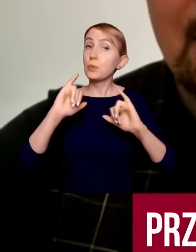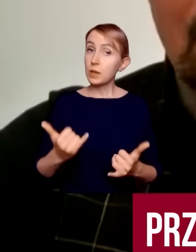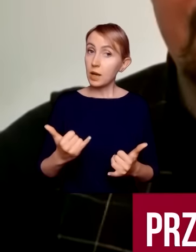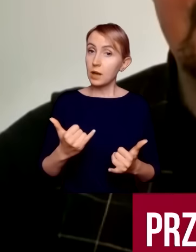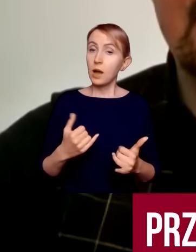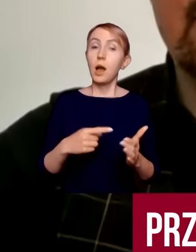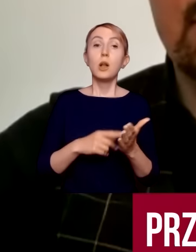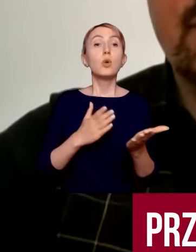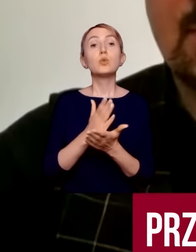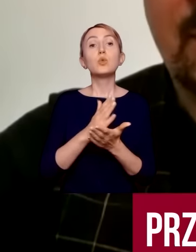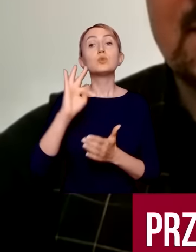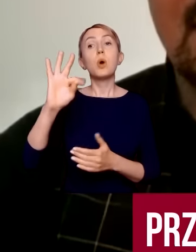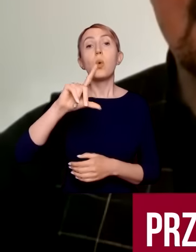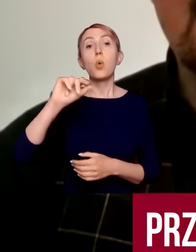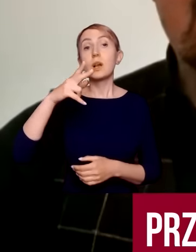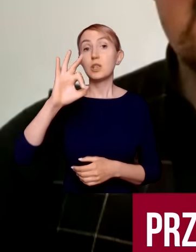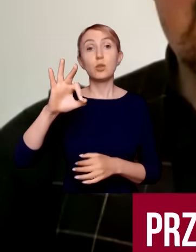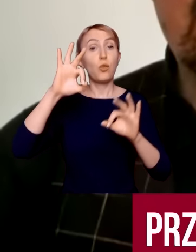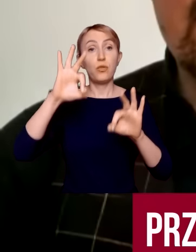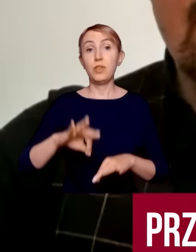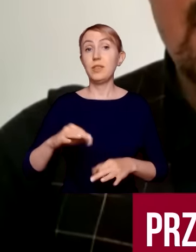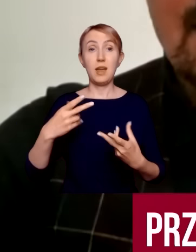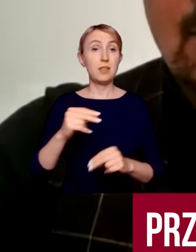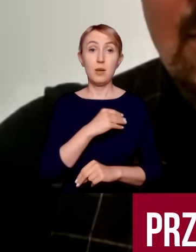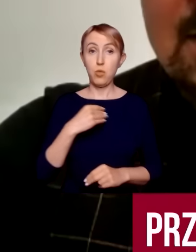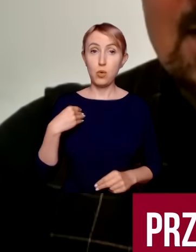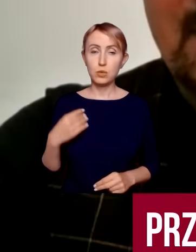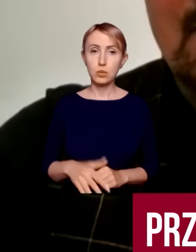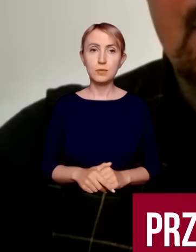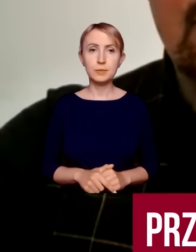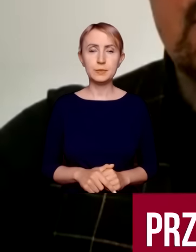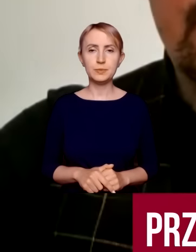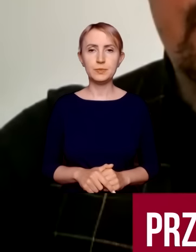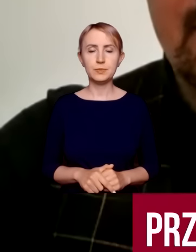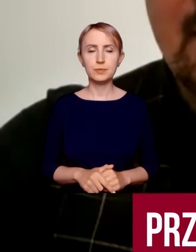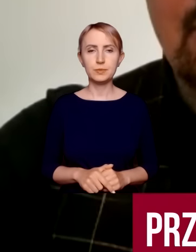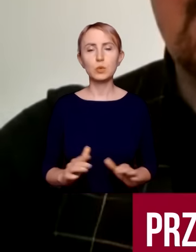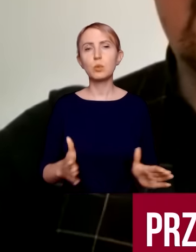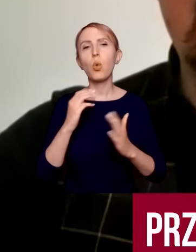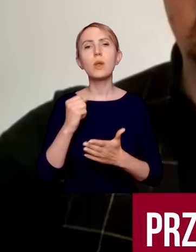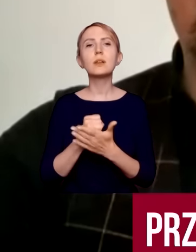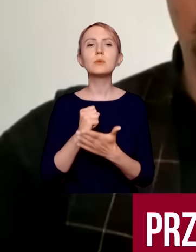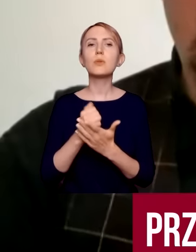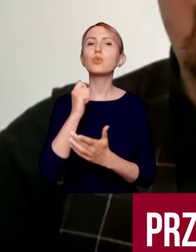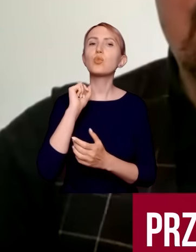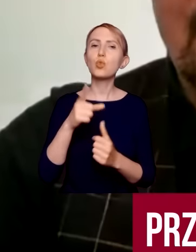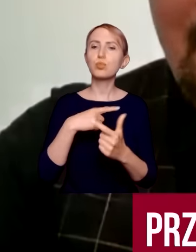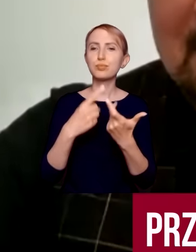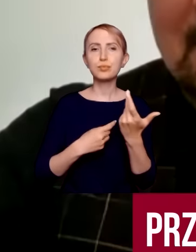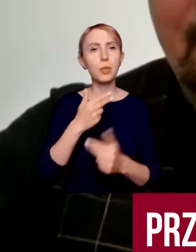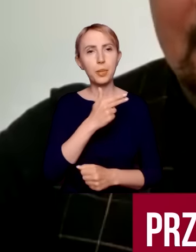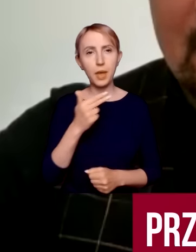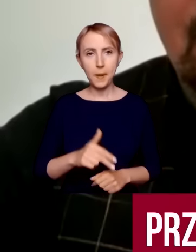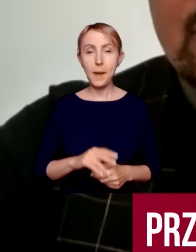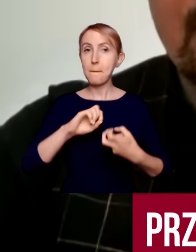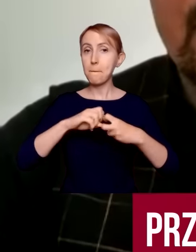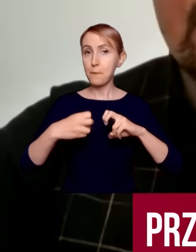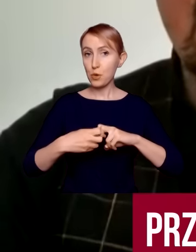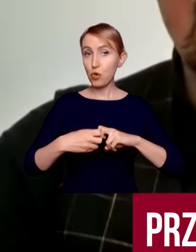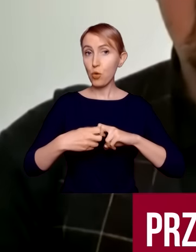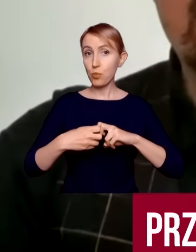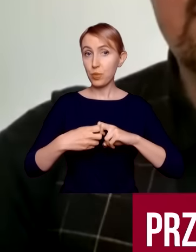służby Łukaszenki są winne, a nie oczywiście Polska. Więc jakby to są kolejne sprawy, które się pojawiają, a problem nawarstwia